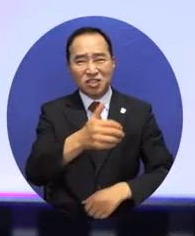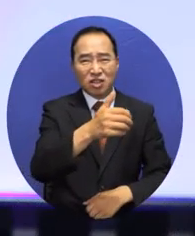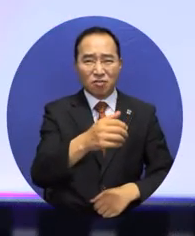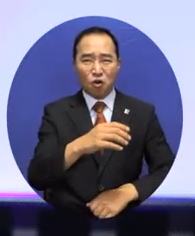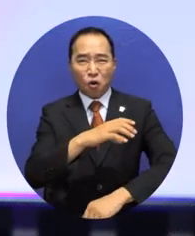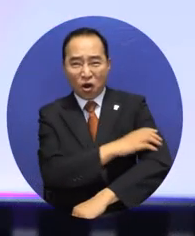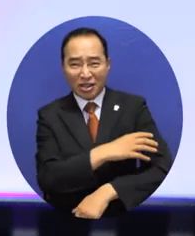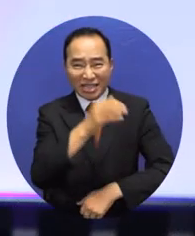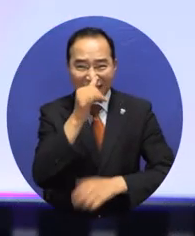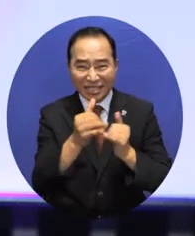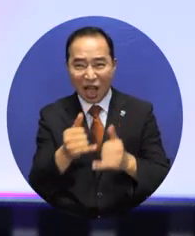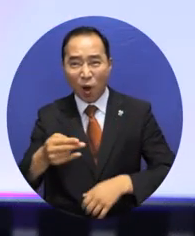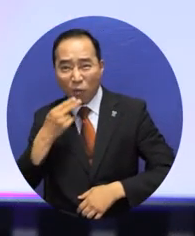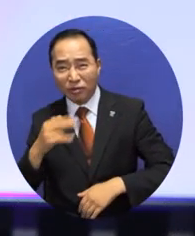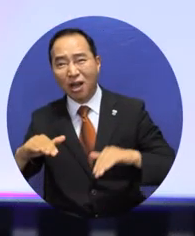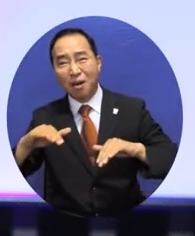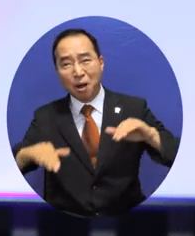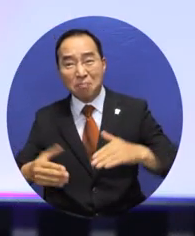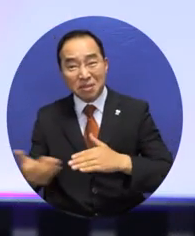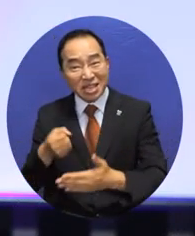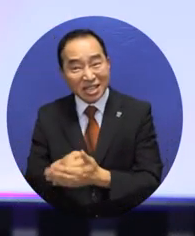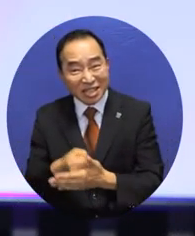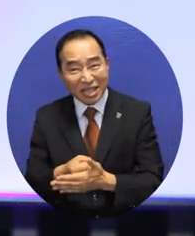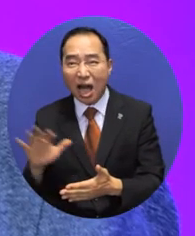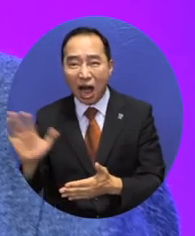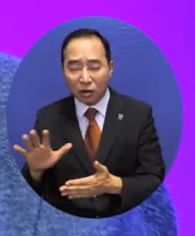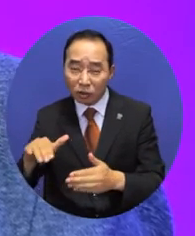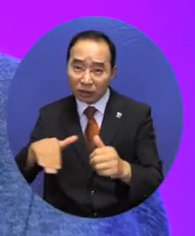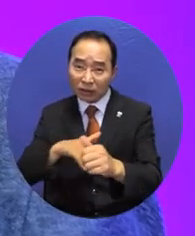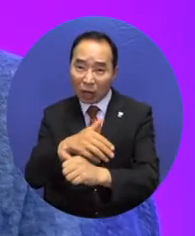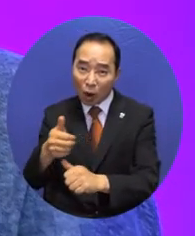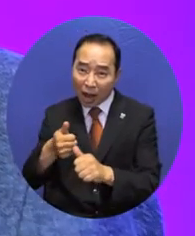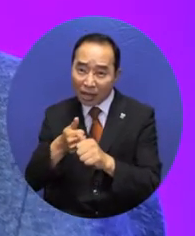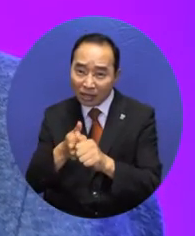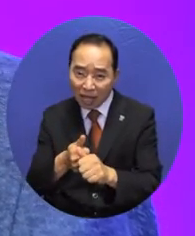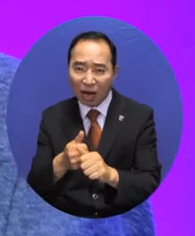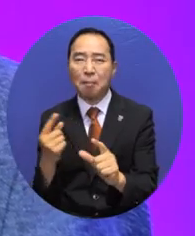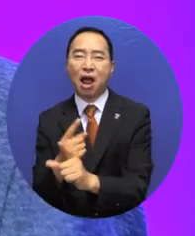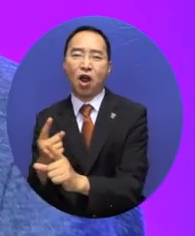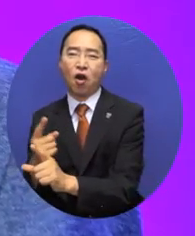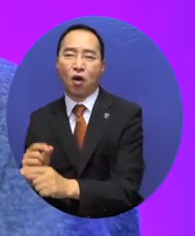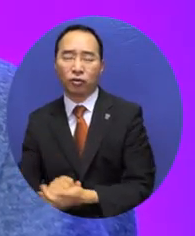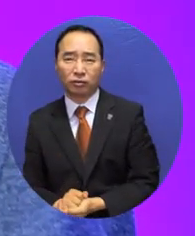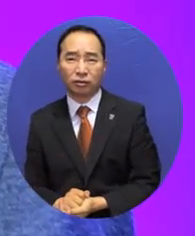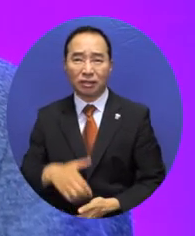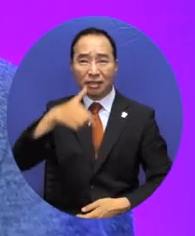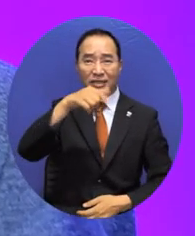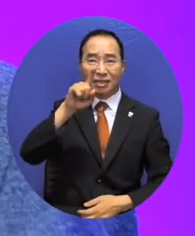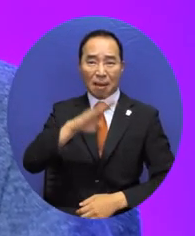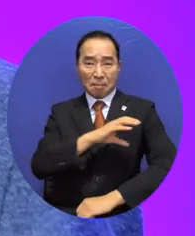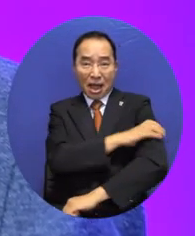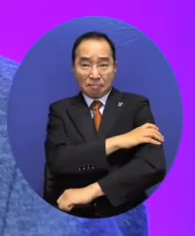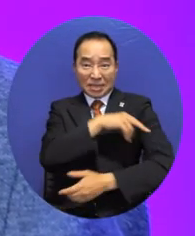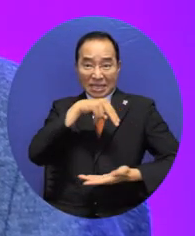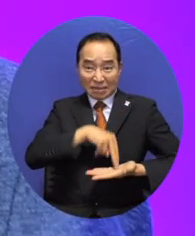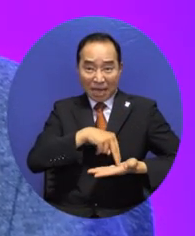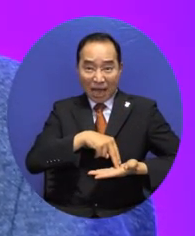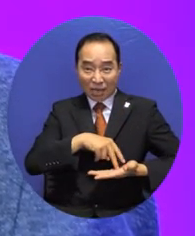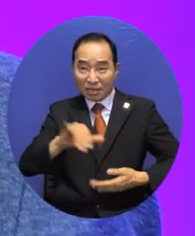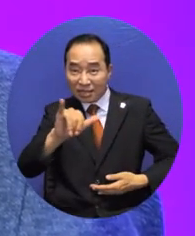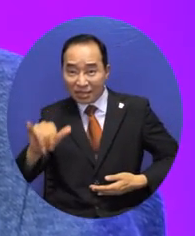상대에 따라서 갑과 을은 항상 변동합니다. 그러면 우리는 갑의 입장에 있을 때는 을을 섬기는 마음이